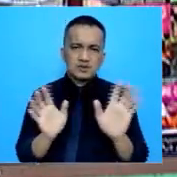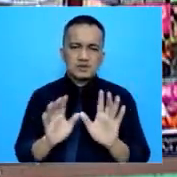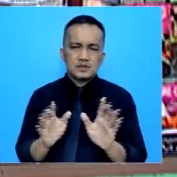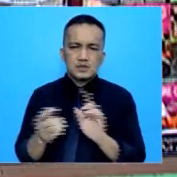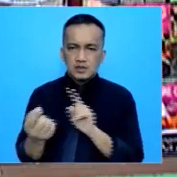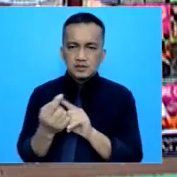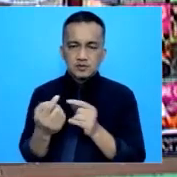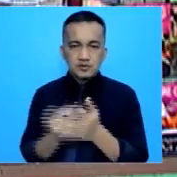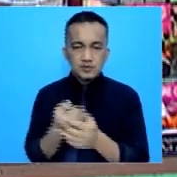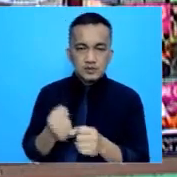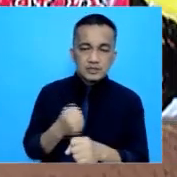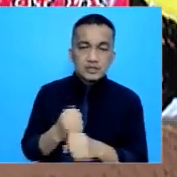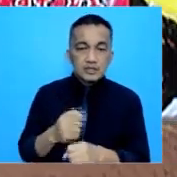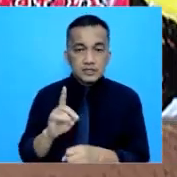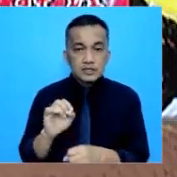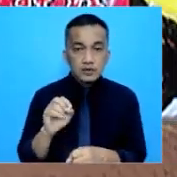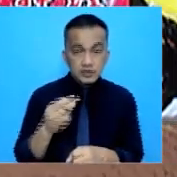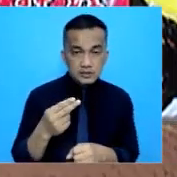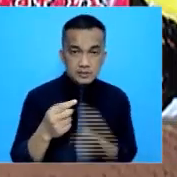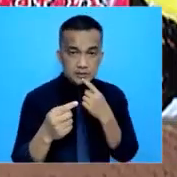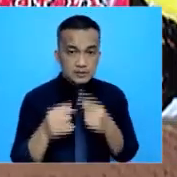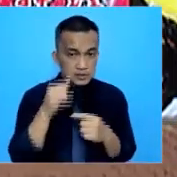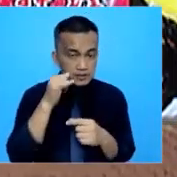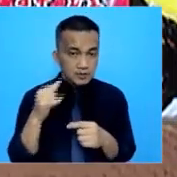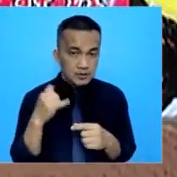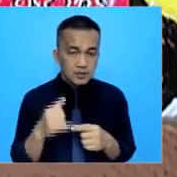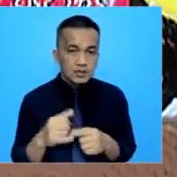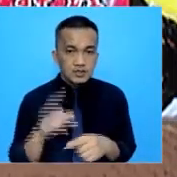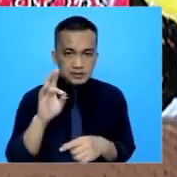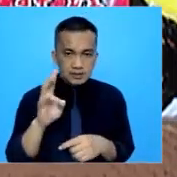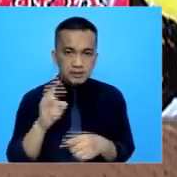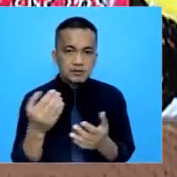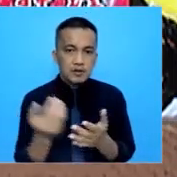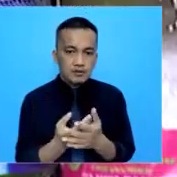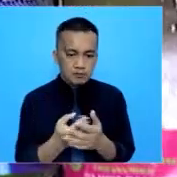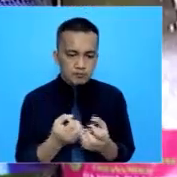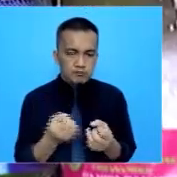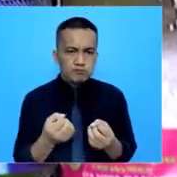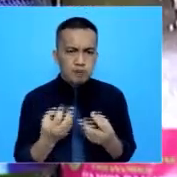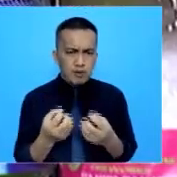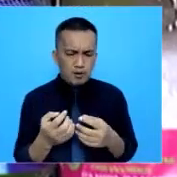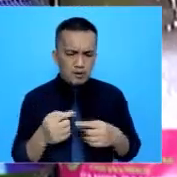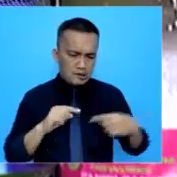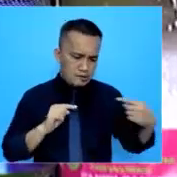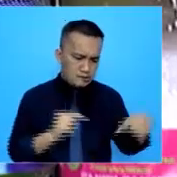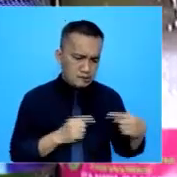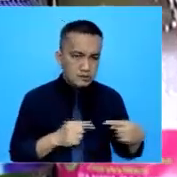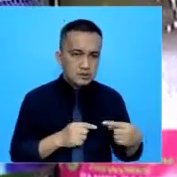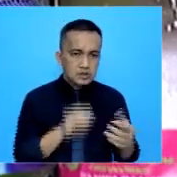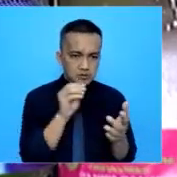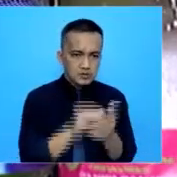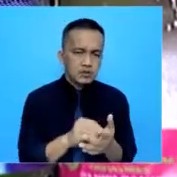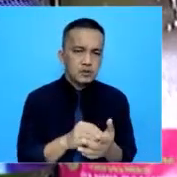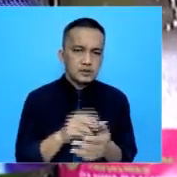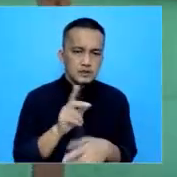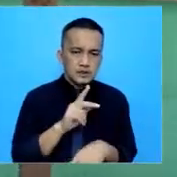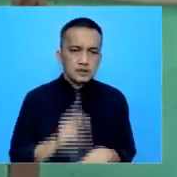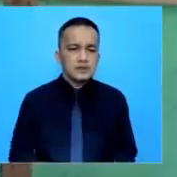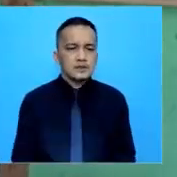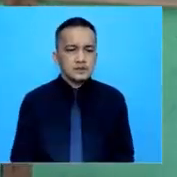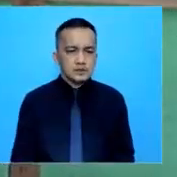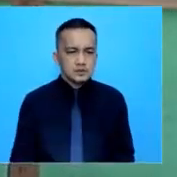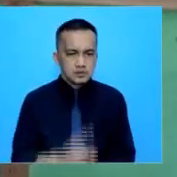sa Department of Health, mula kahapon, 7 bagong kaso ng firecracker-related injuries ang naitala sa buong bansa. Kaya umakyat na